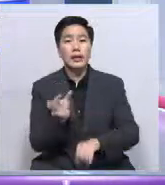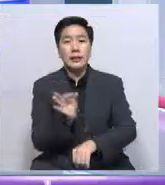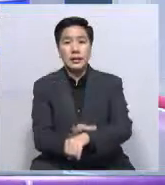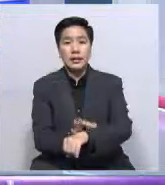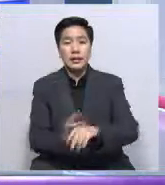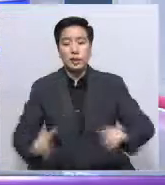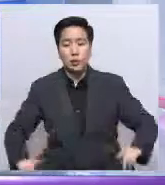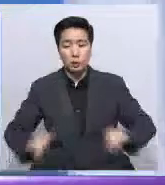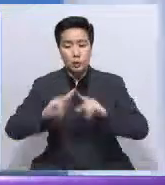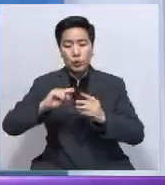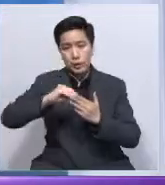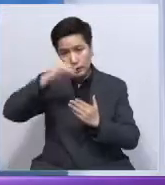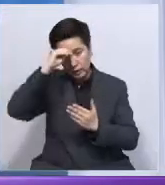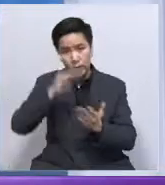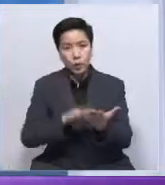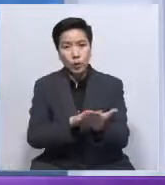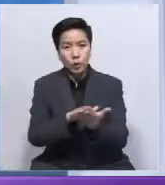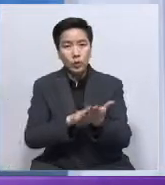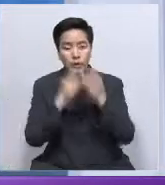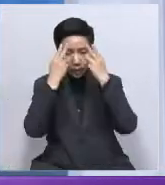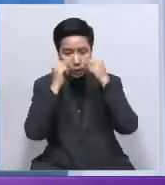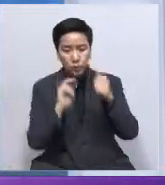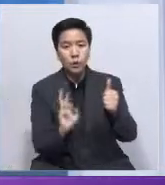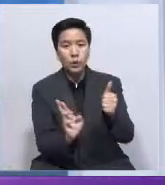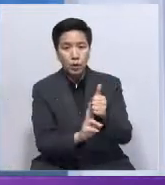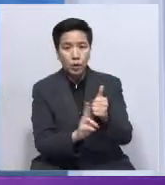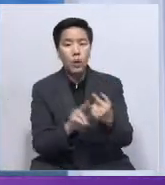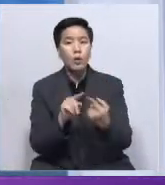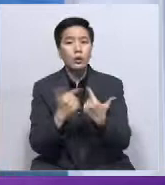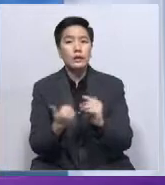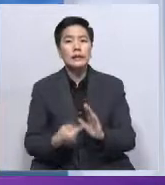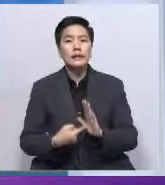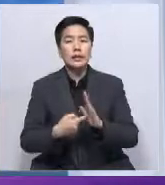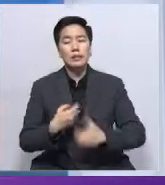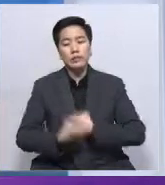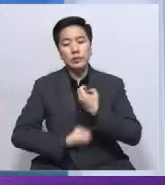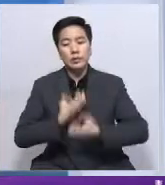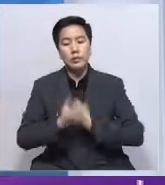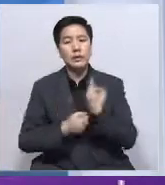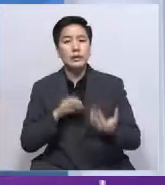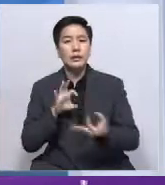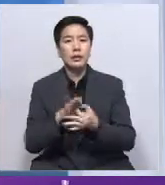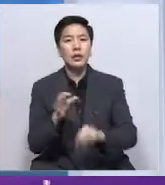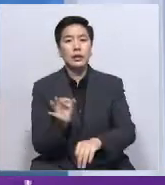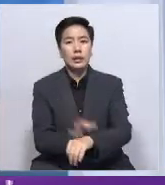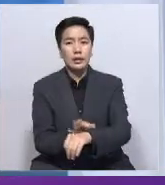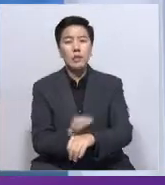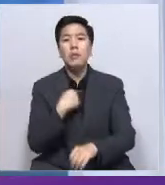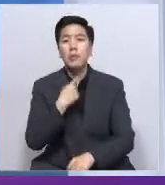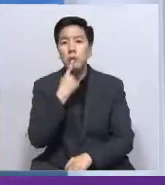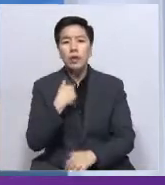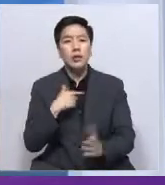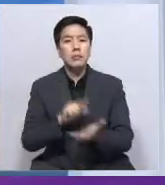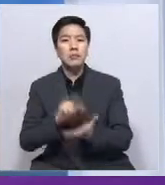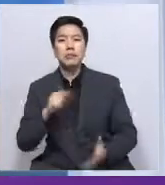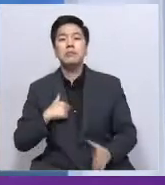รัฐมนตรีว่าการกระทรวงศึกษาธิการขอโทษพลเอกประวิตรวงษ์สุวรรณรองนายกรัฐมนตรีกรณีแสดงความคิดเห็นเรื่องนาฬิกาพร้อมยืนยัน